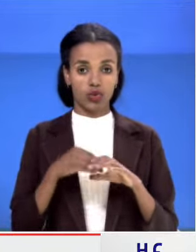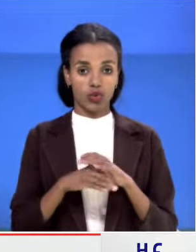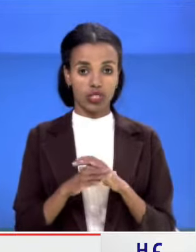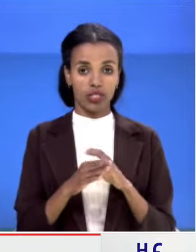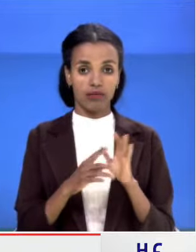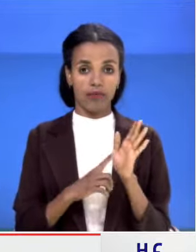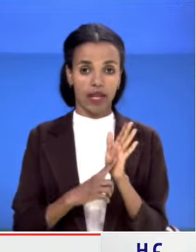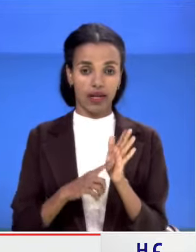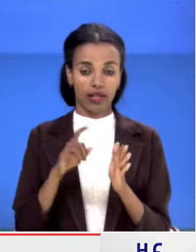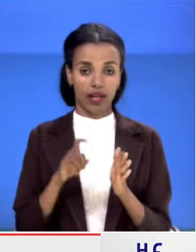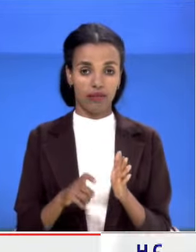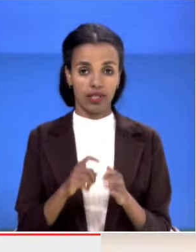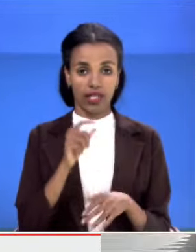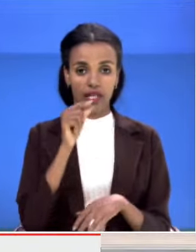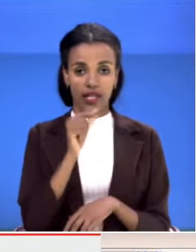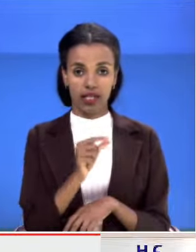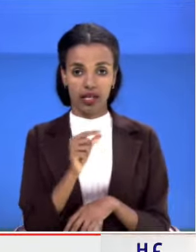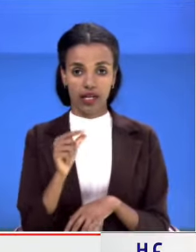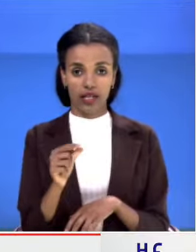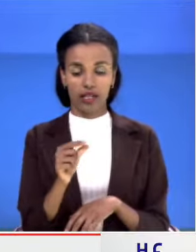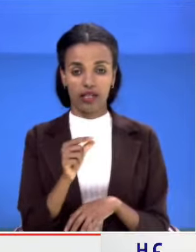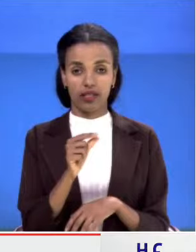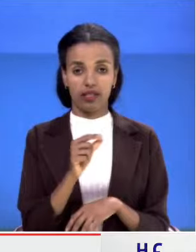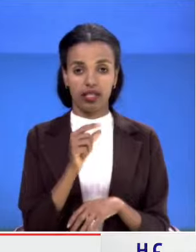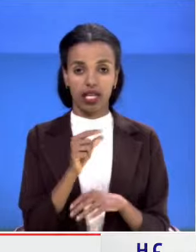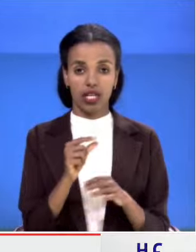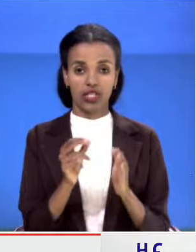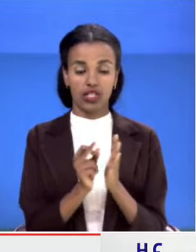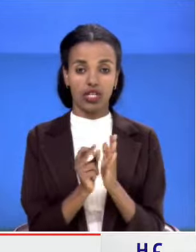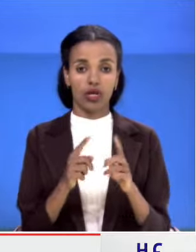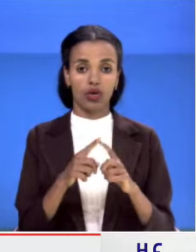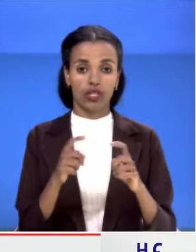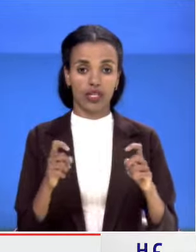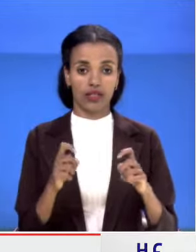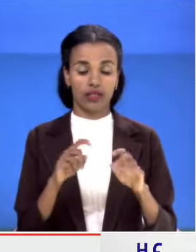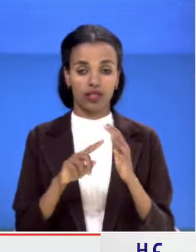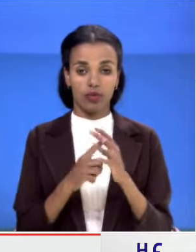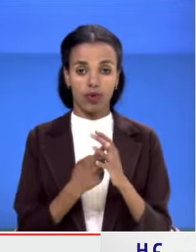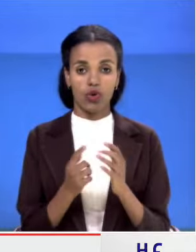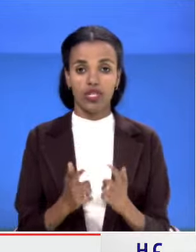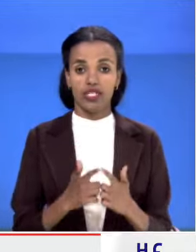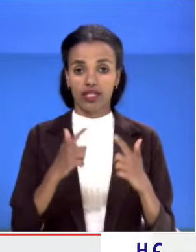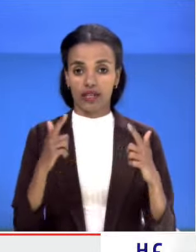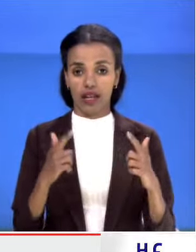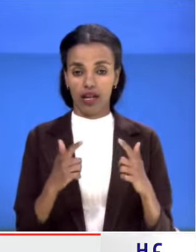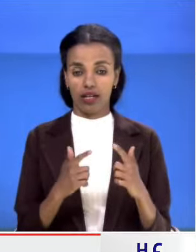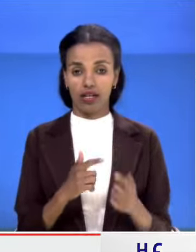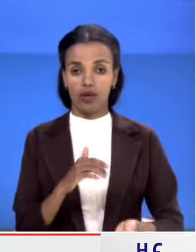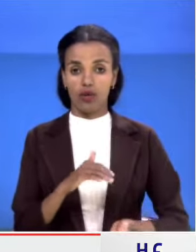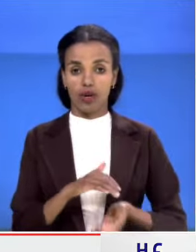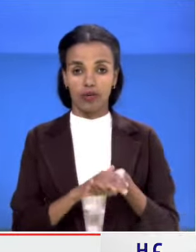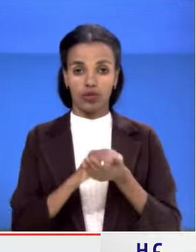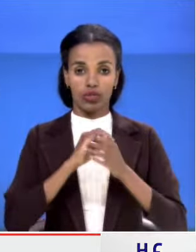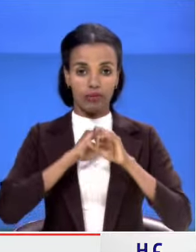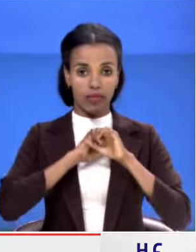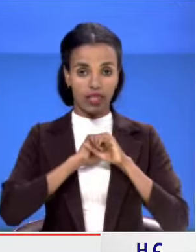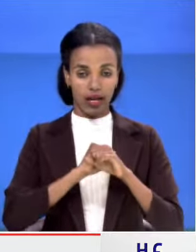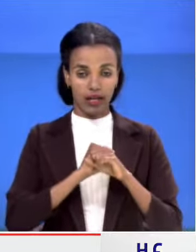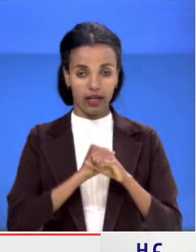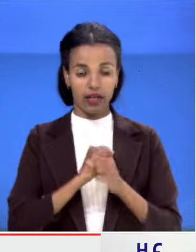አለበት። ከጥቃቅን ከትናንሽ ህገወጥነት ጀምሮ እስከ ትላልቅ ኮራፕሽኖች መታገል